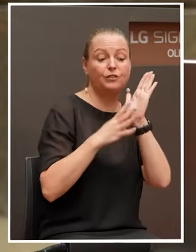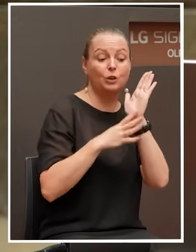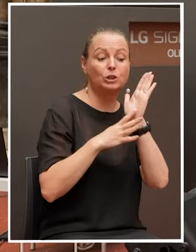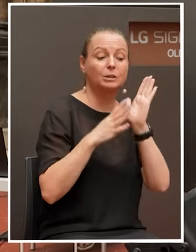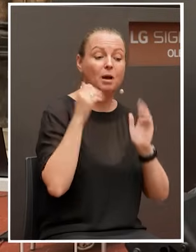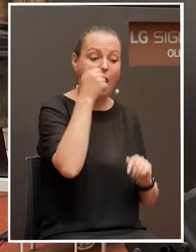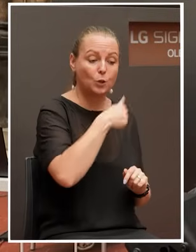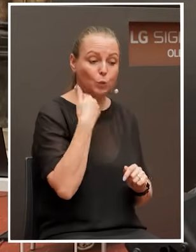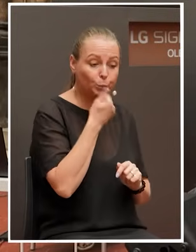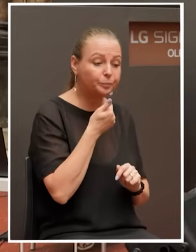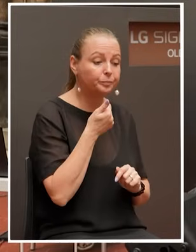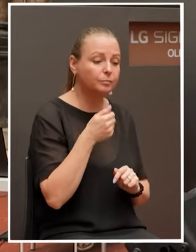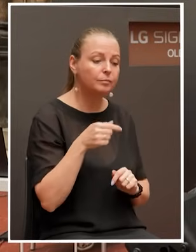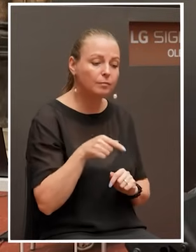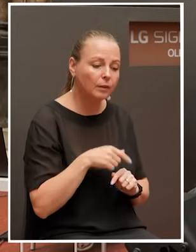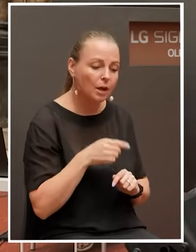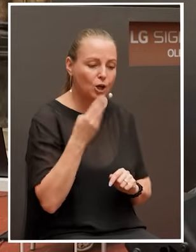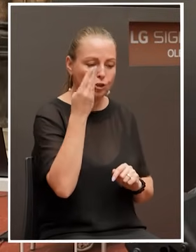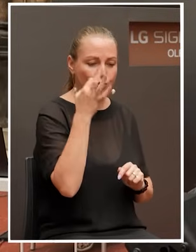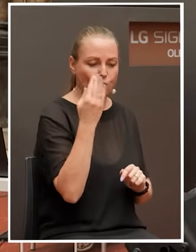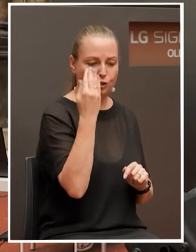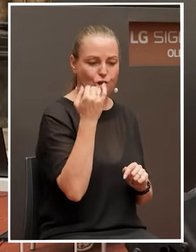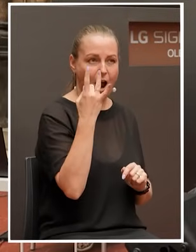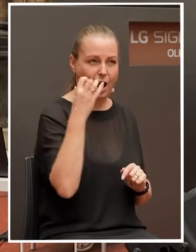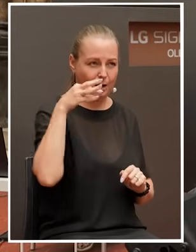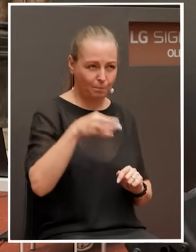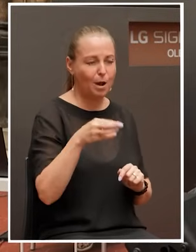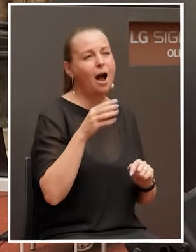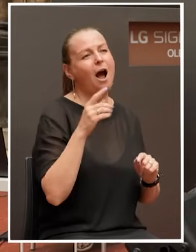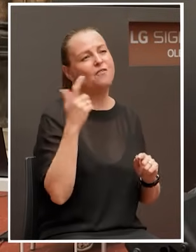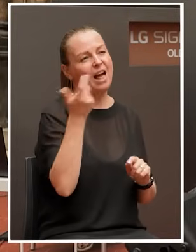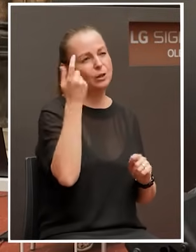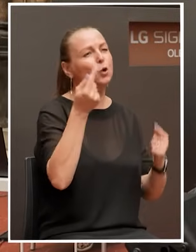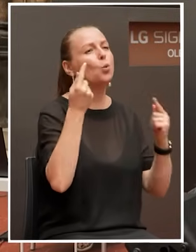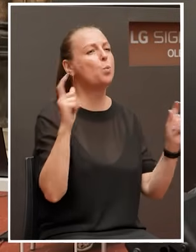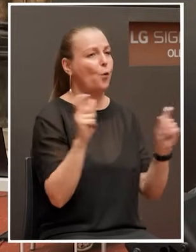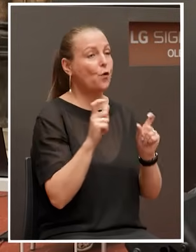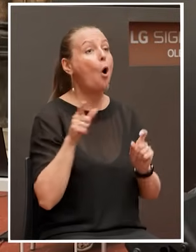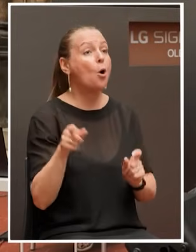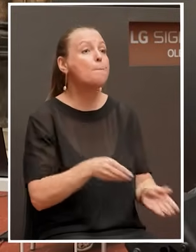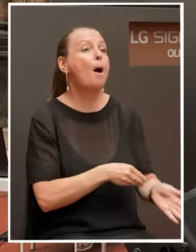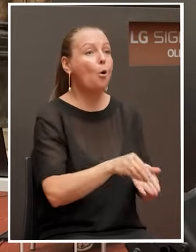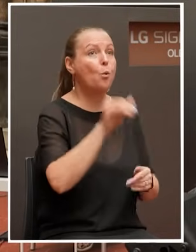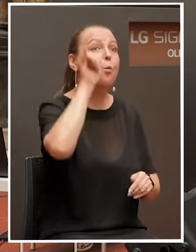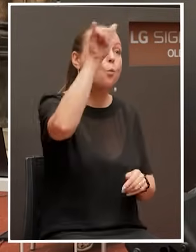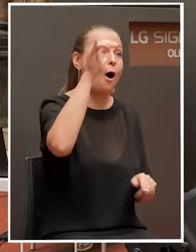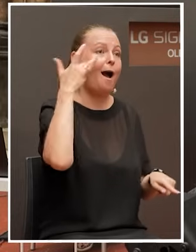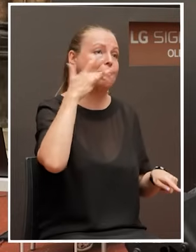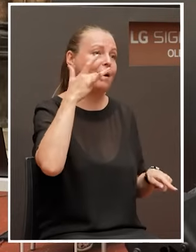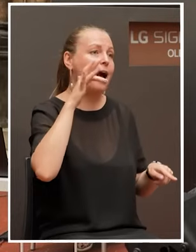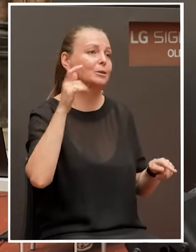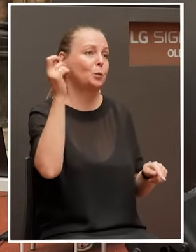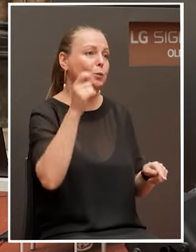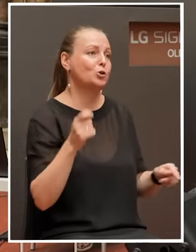Шошар, по-моему, это хозяин одного из крупных универмагов парижских, он покупает у Американской художественной